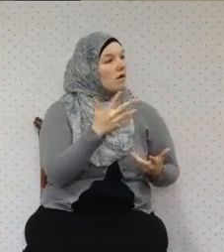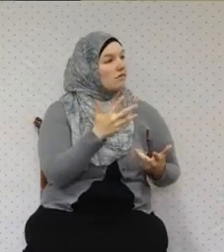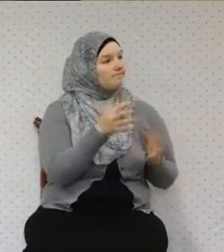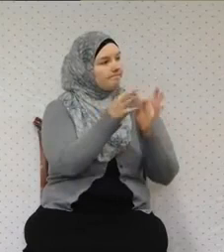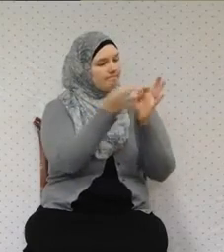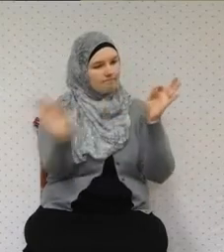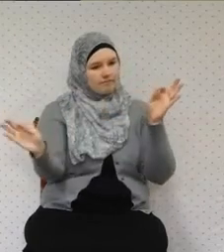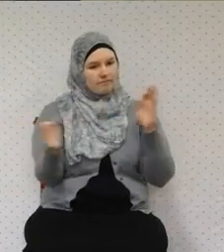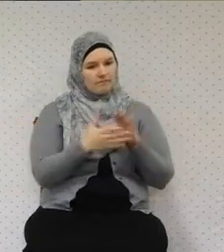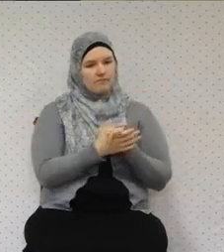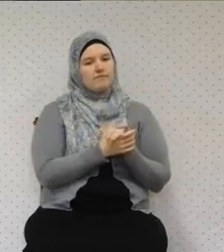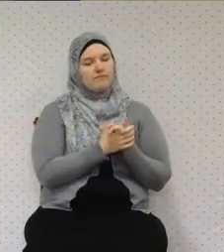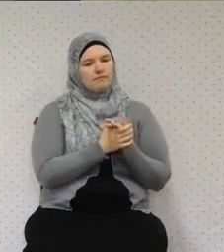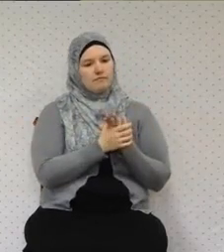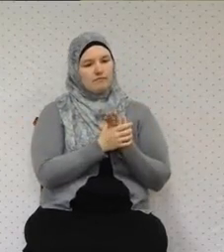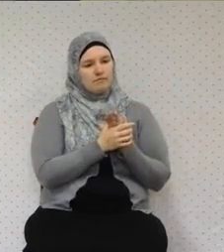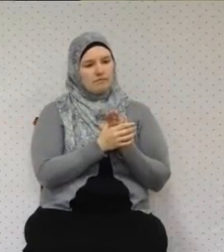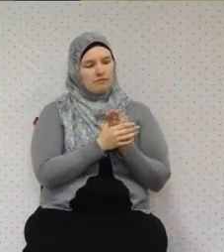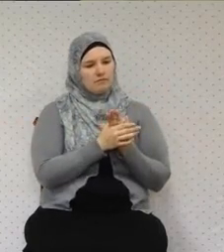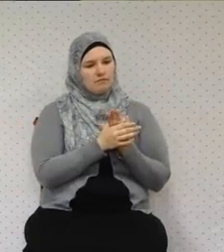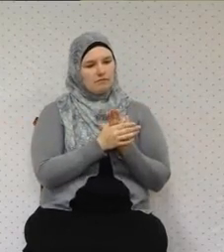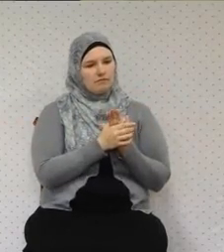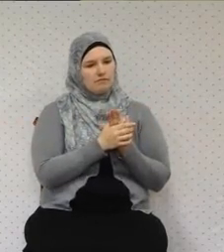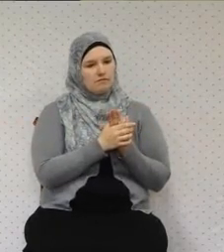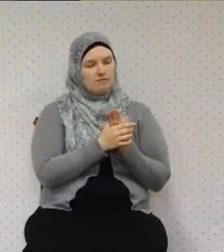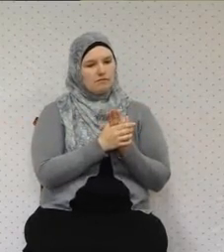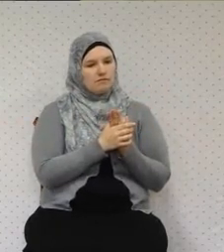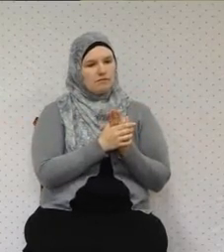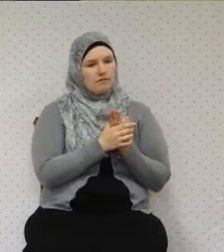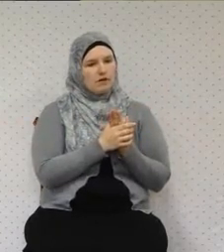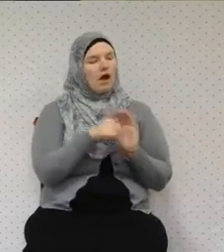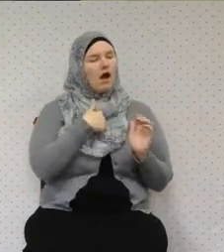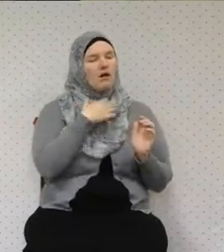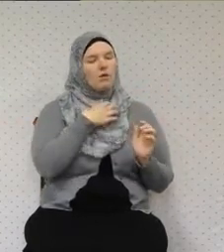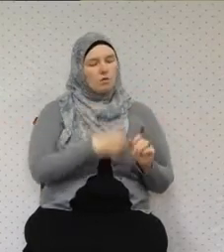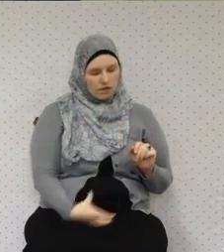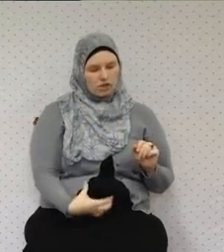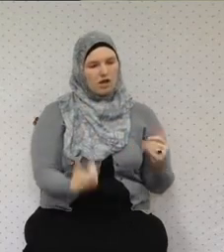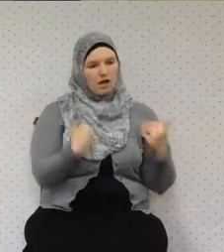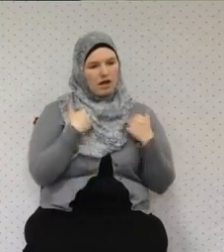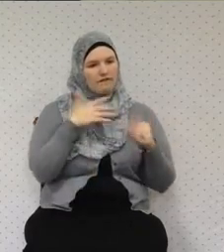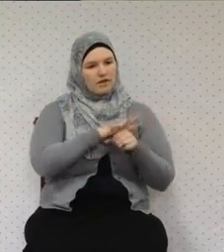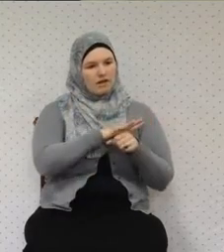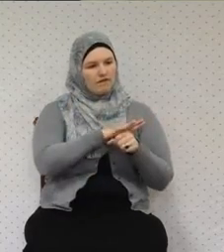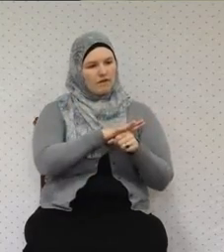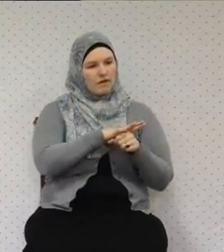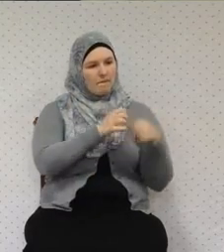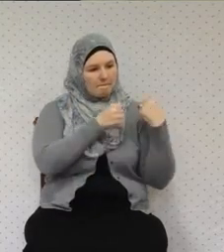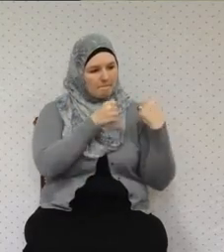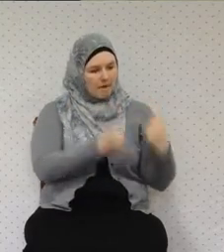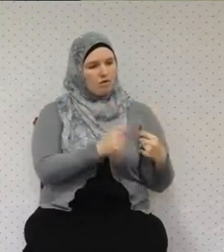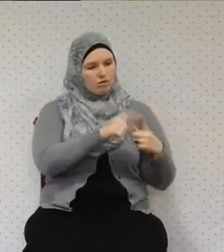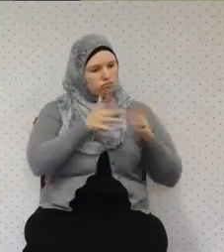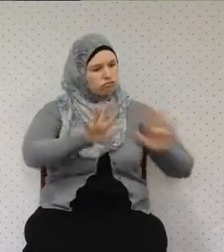بِكُمْ قُوَّةٌ أَوْ آوِي إِلَىٰ رُكْنٍ شَدِيدٍ. I wish I had enough power to push you